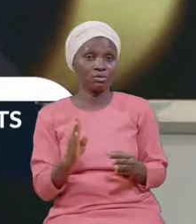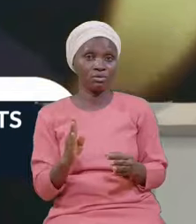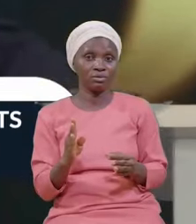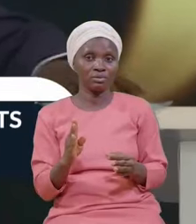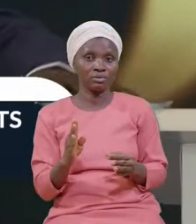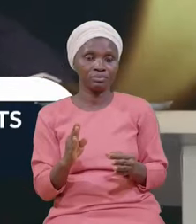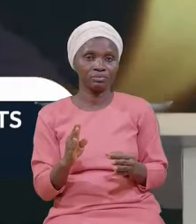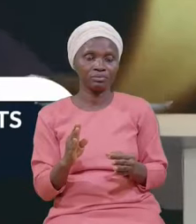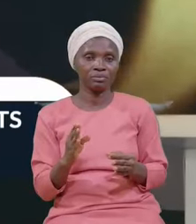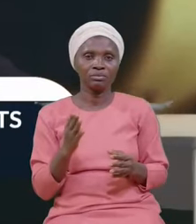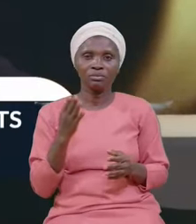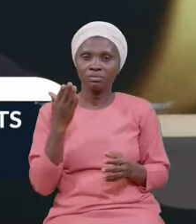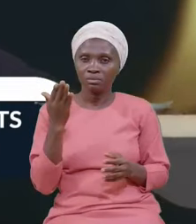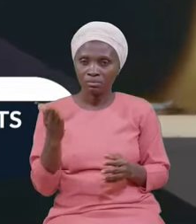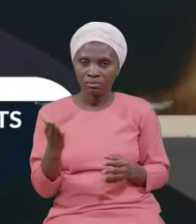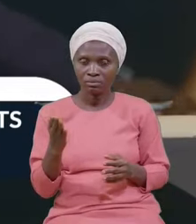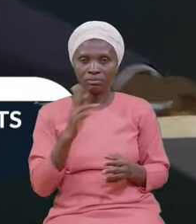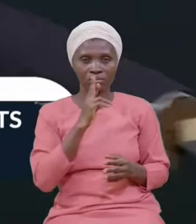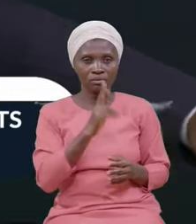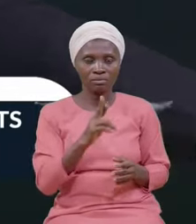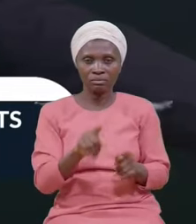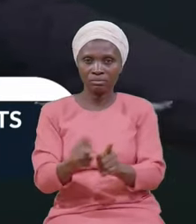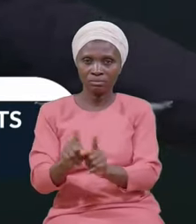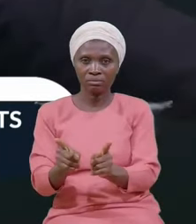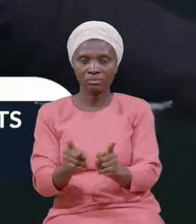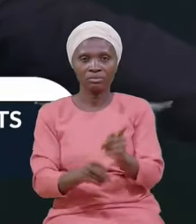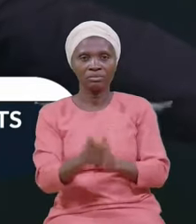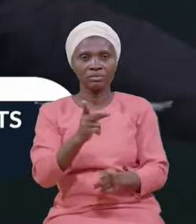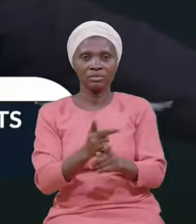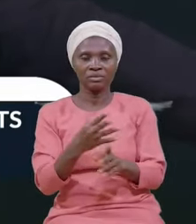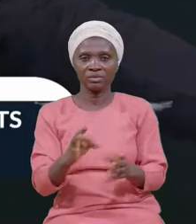il y a deux types d'esprit. Il y a l'esprit du monde,